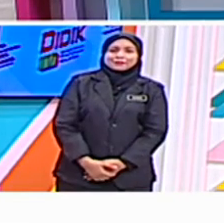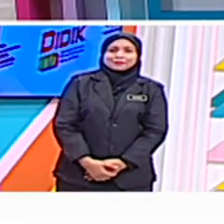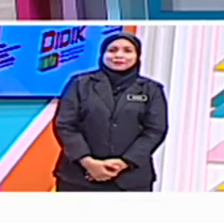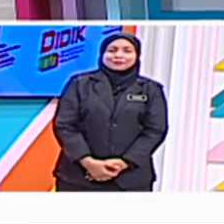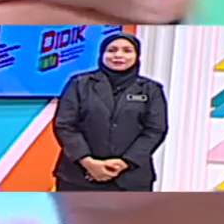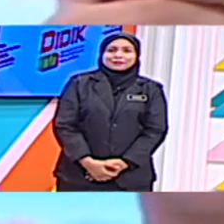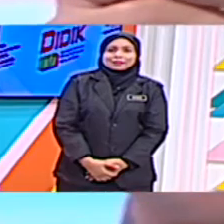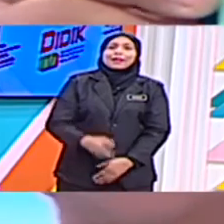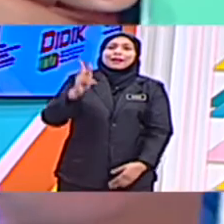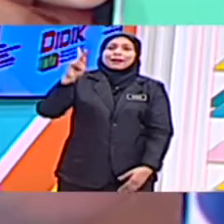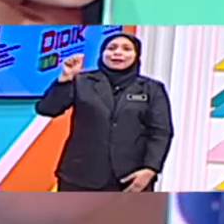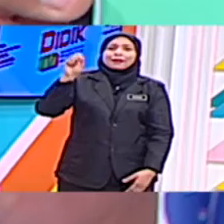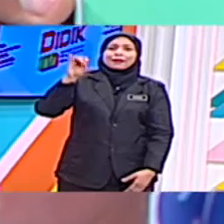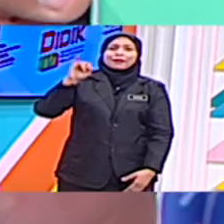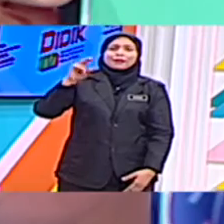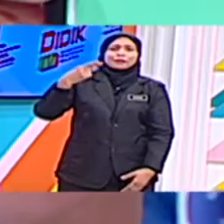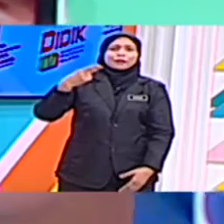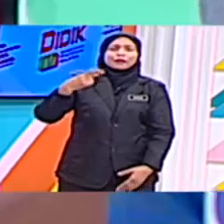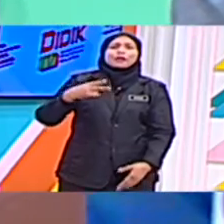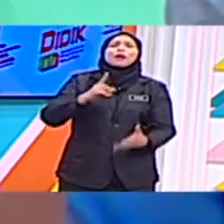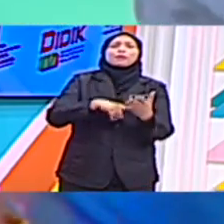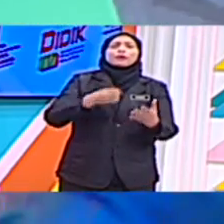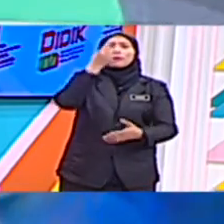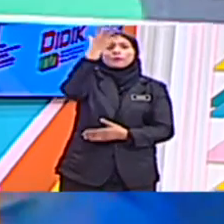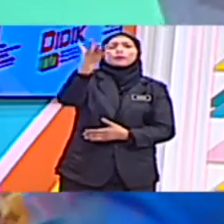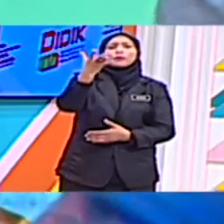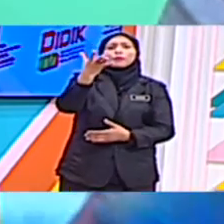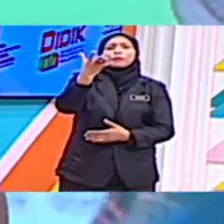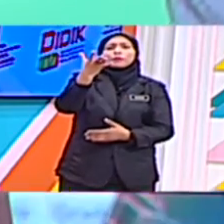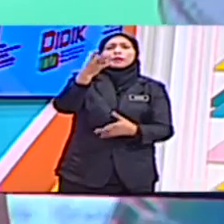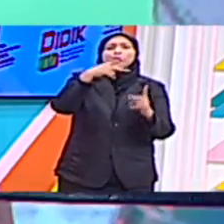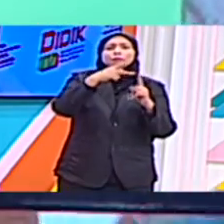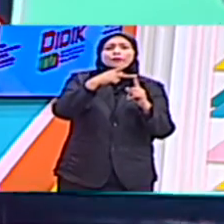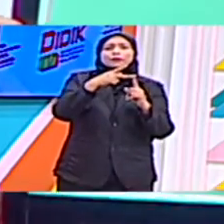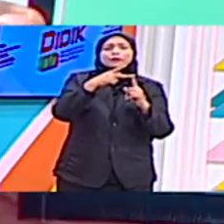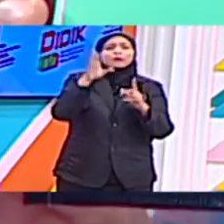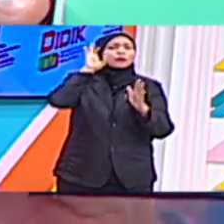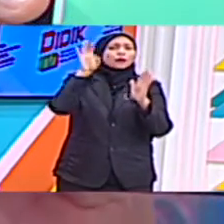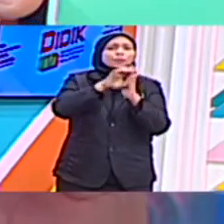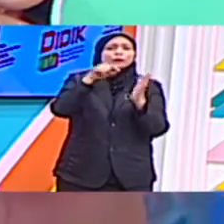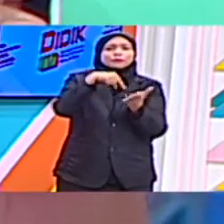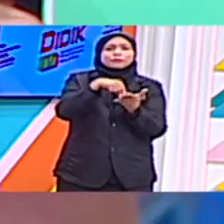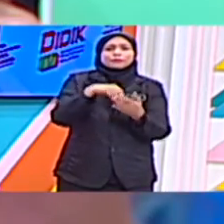Nampak kan? Kasih. Apa nak cakap kat gambar ni? Apa nak cakap kat gambar ni, Kasih?